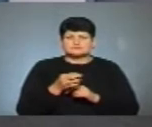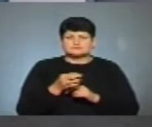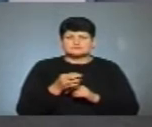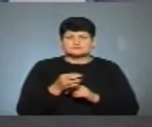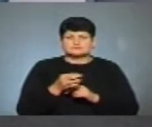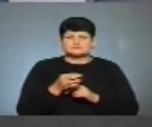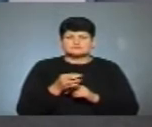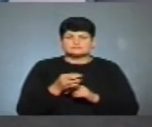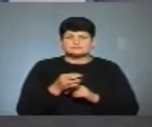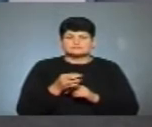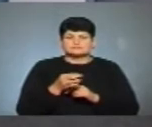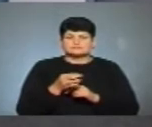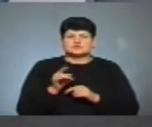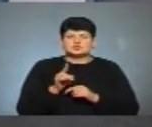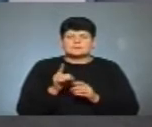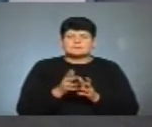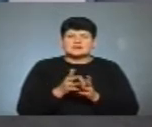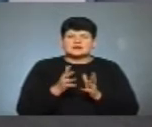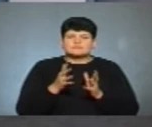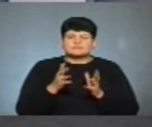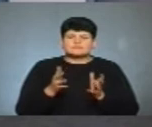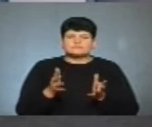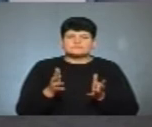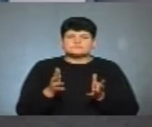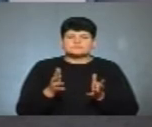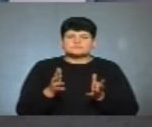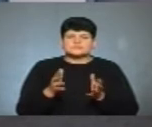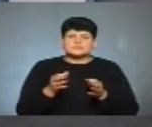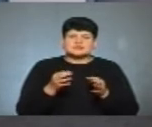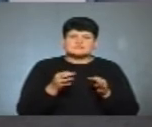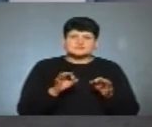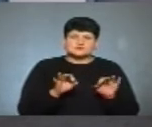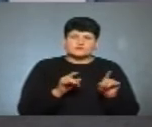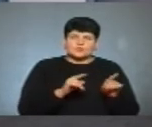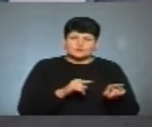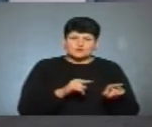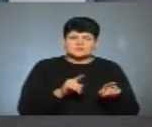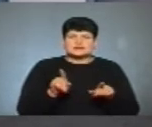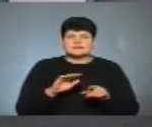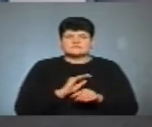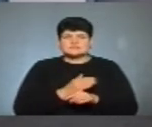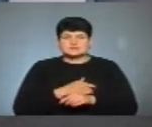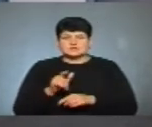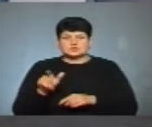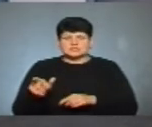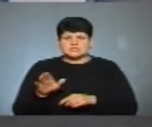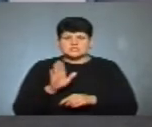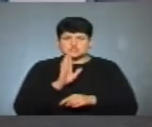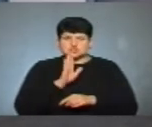голос сила людей, що переважно і в «Свободи», і в сили людей